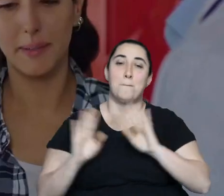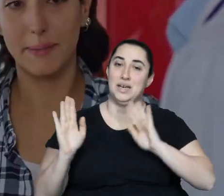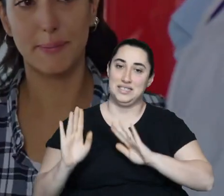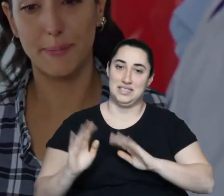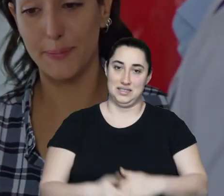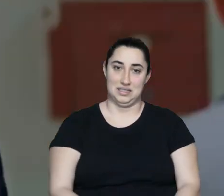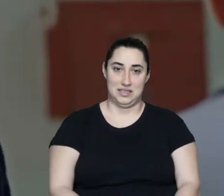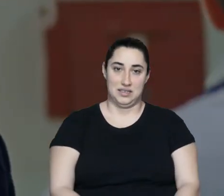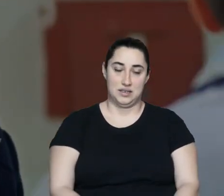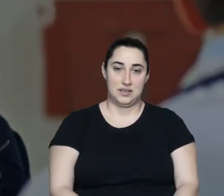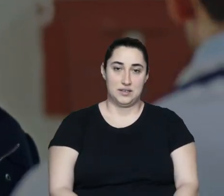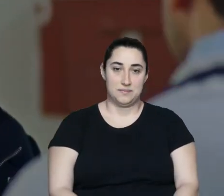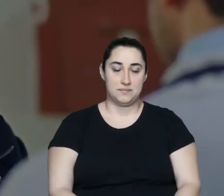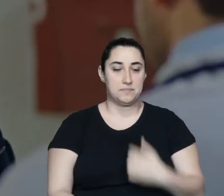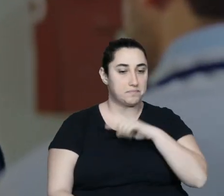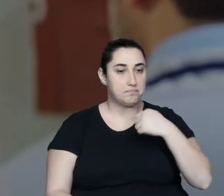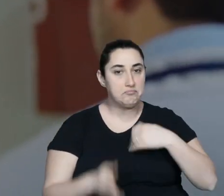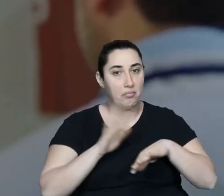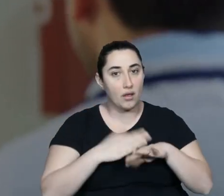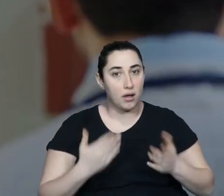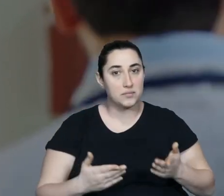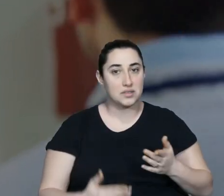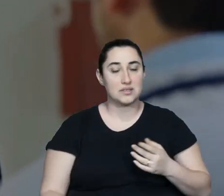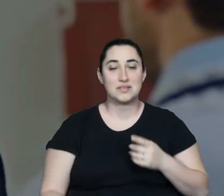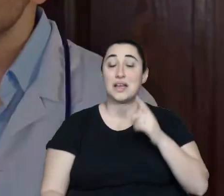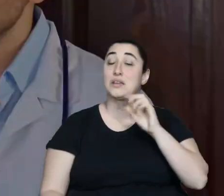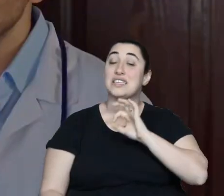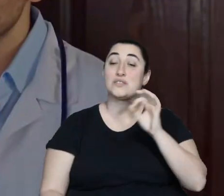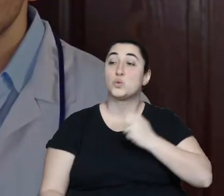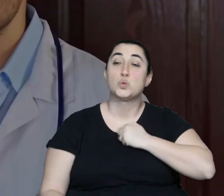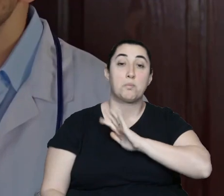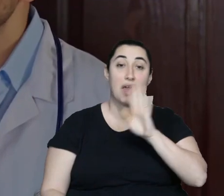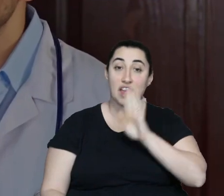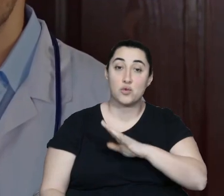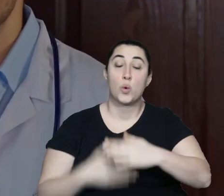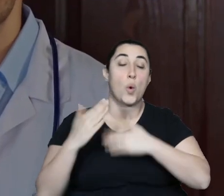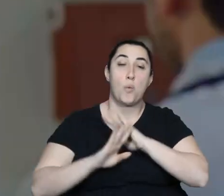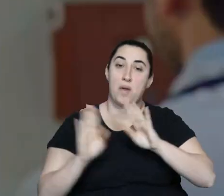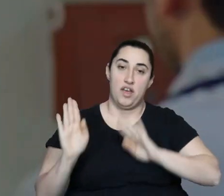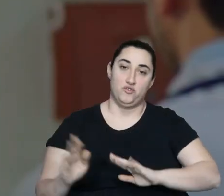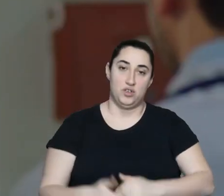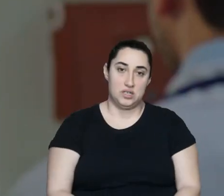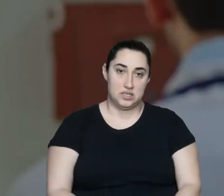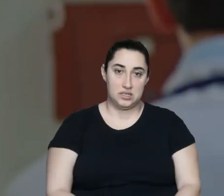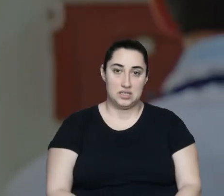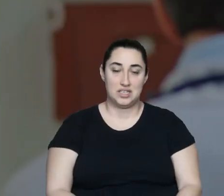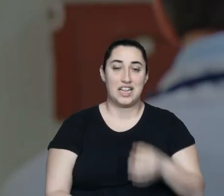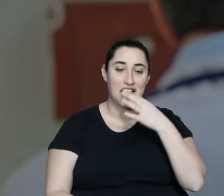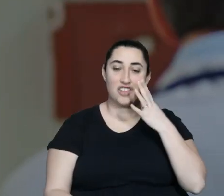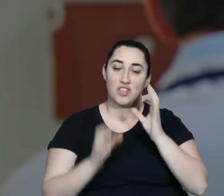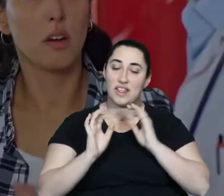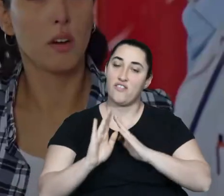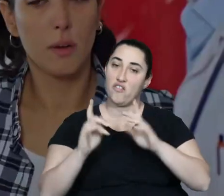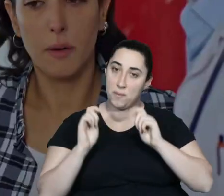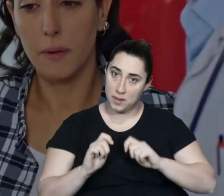gerekiyor. Peki bizim ne yapmamız gerekiyor? Bir kere kesinlikle üzülmemesi ve yorulmaması gerekiyor. İlaç tedavisine